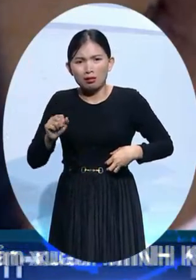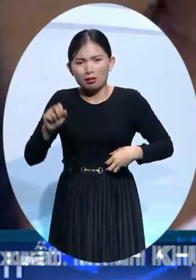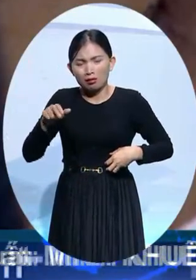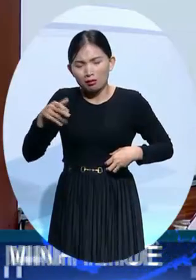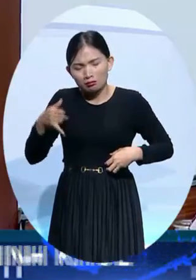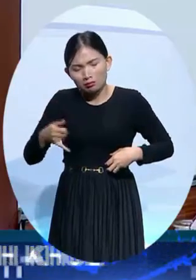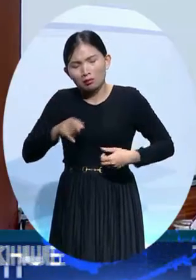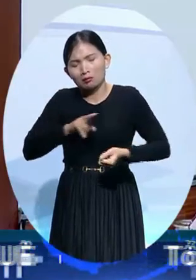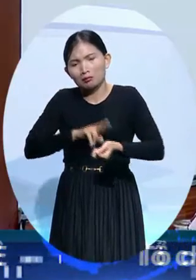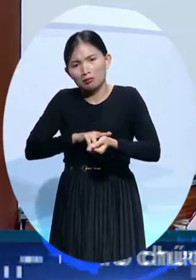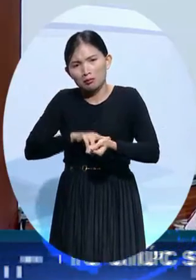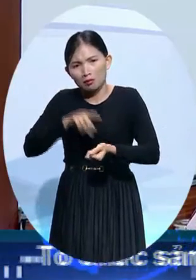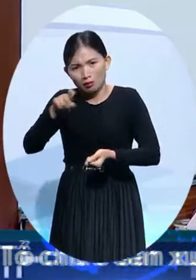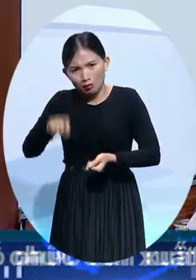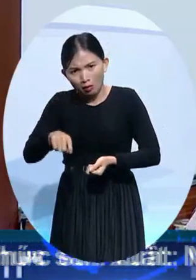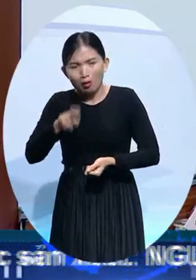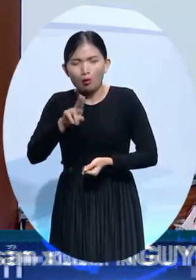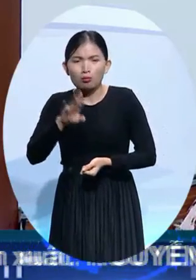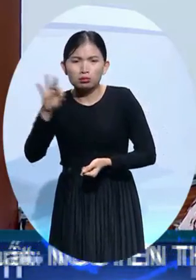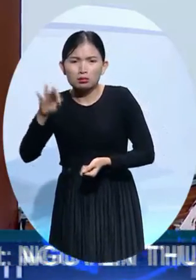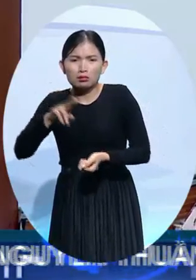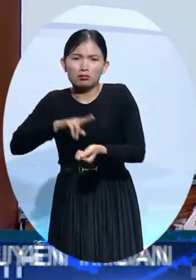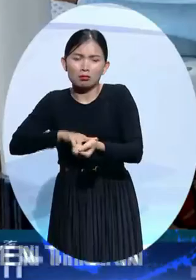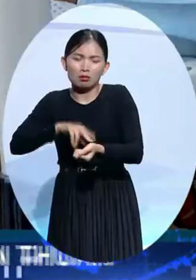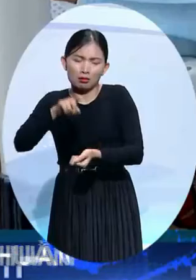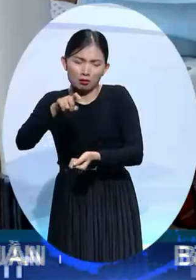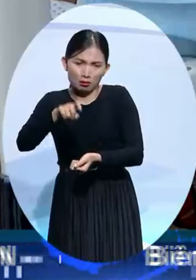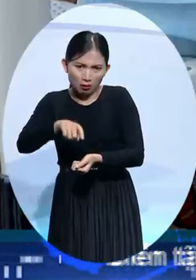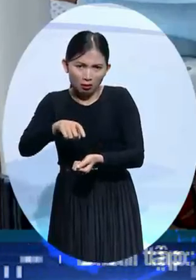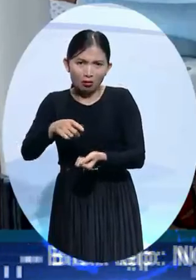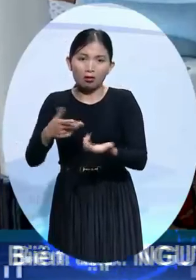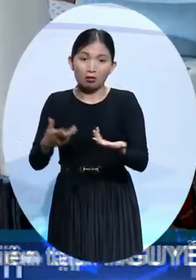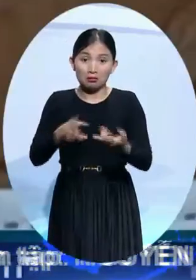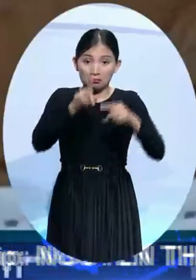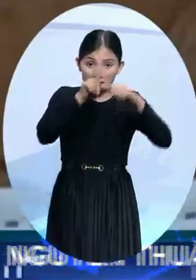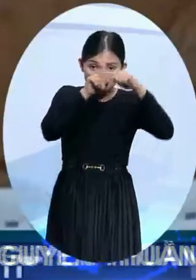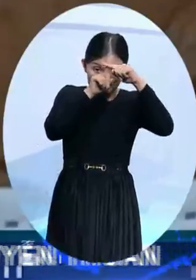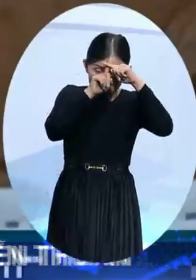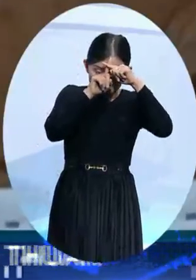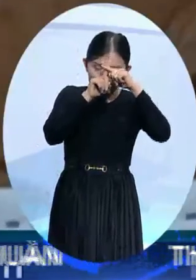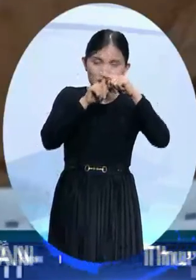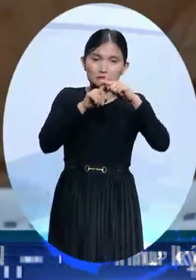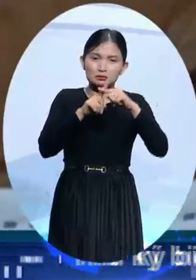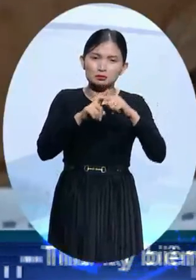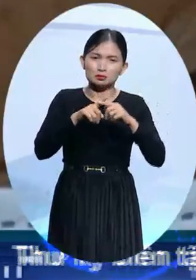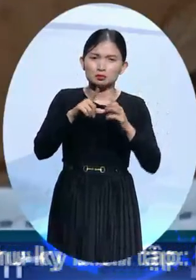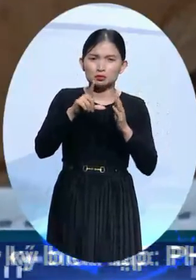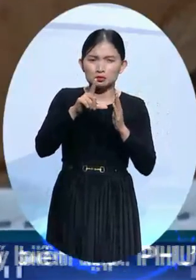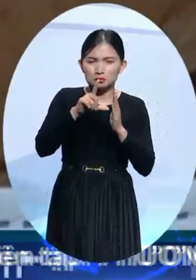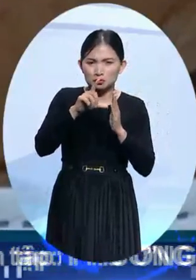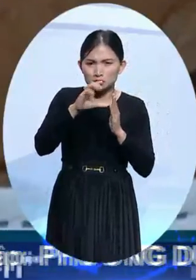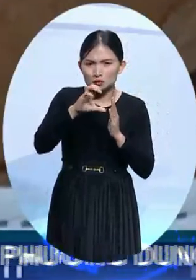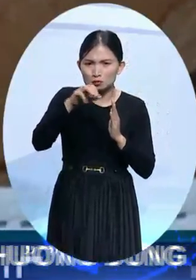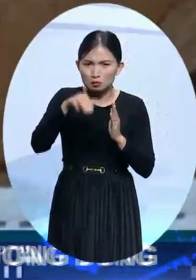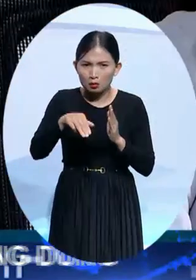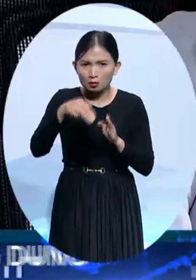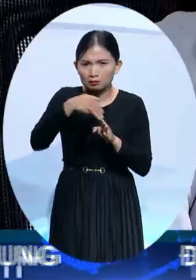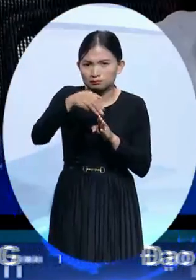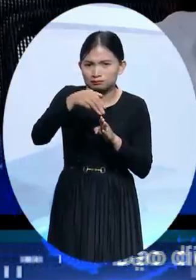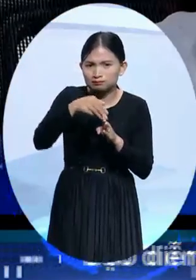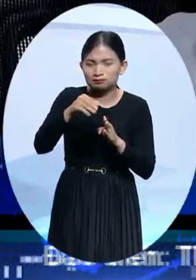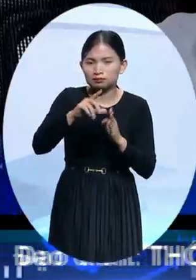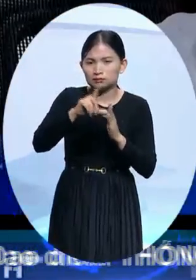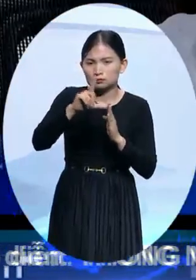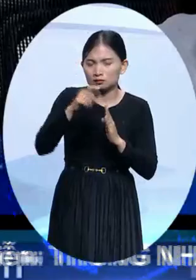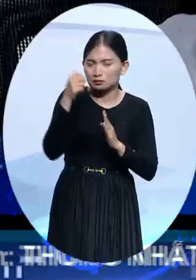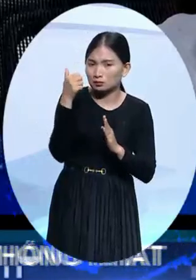với những phương pháp điều trị hiện đại cùng với tay nghề chuyên môn cao thì việc khám và điều trị cho những bệnh nhân này vẫn có thể diễn ra. Tất